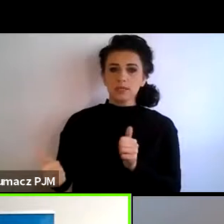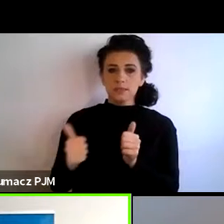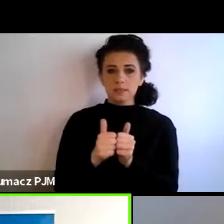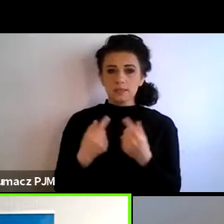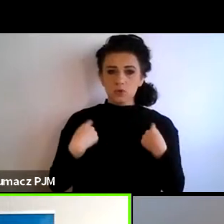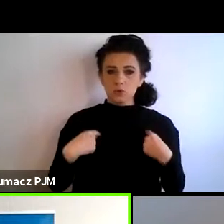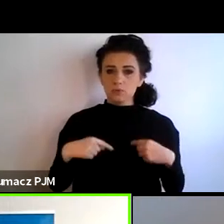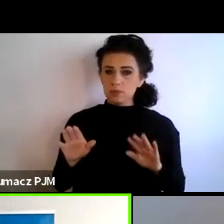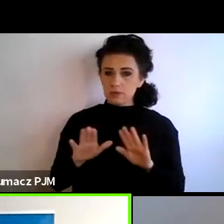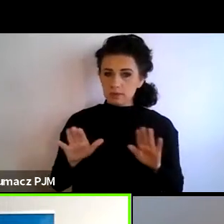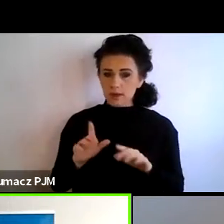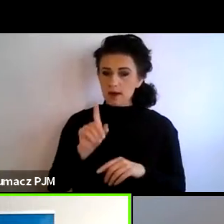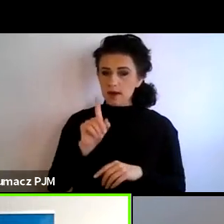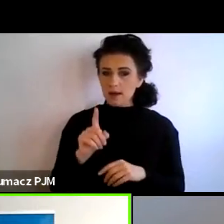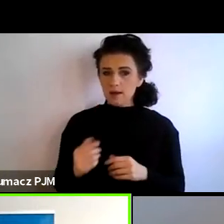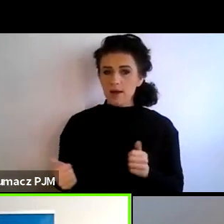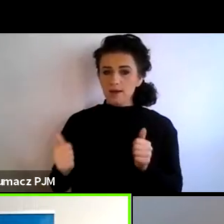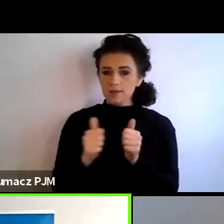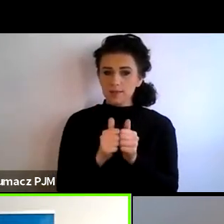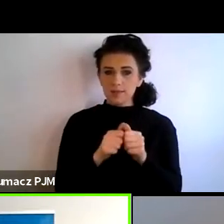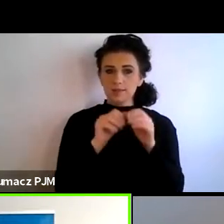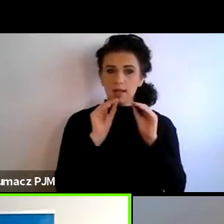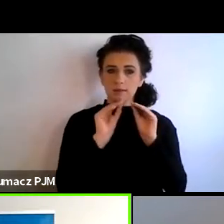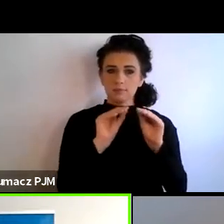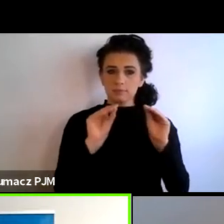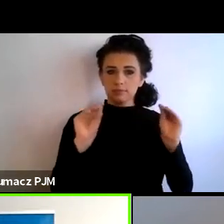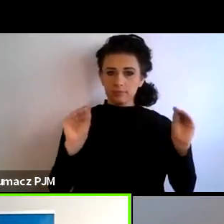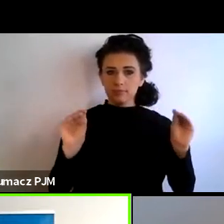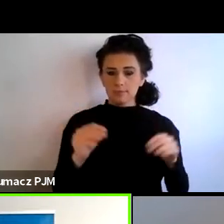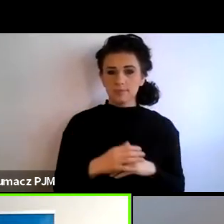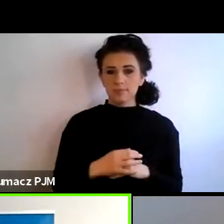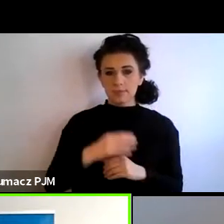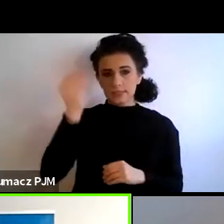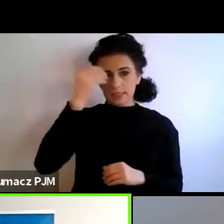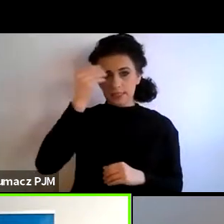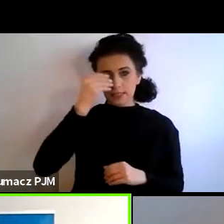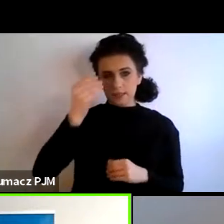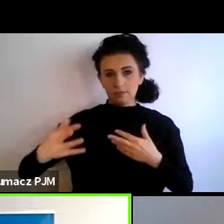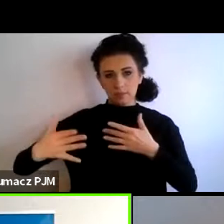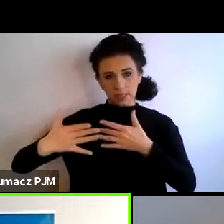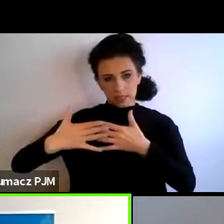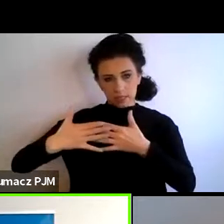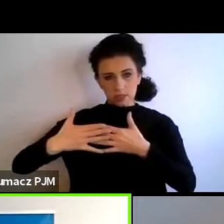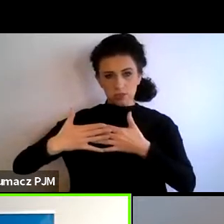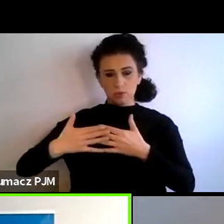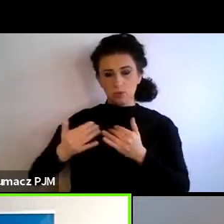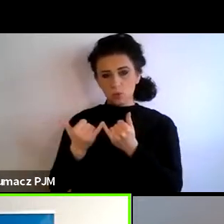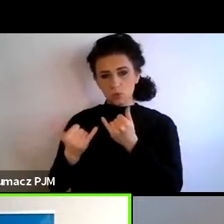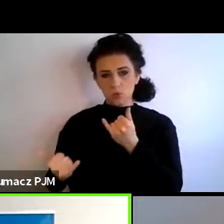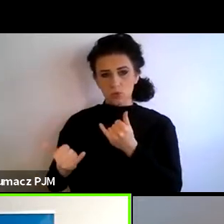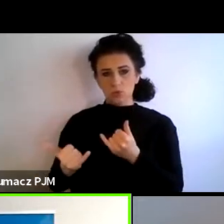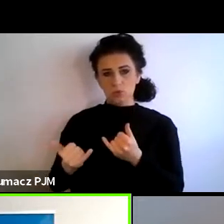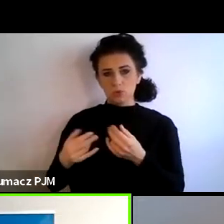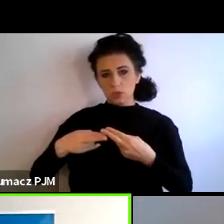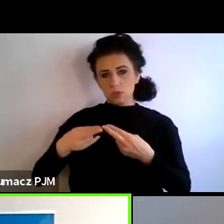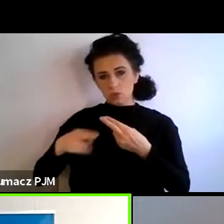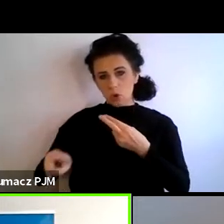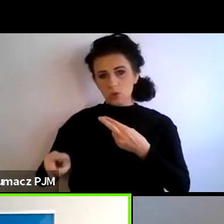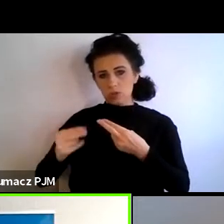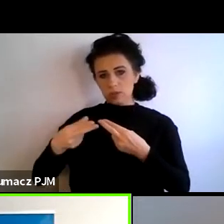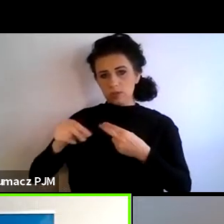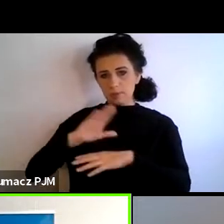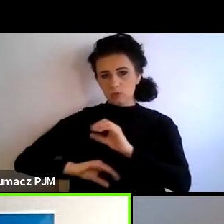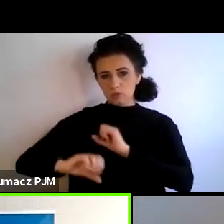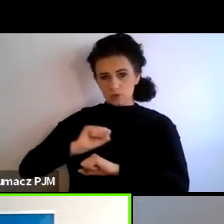nawet asysta dydaktyczna sprowadza się do bardzo dużej bliskości przy niektórych rodzajach niepełnosprawności. Jeżeli